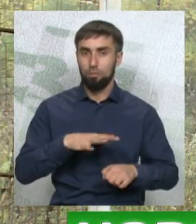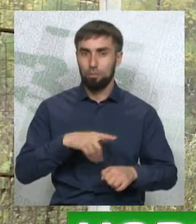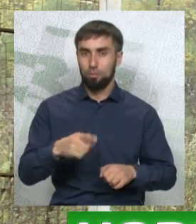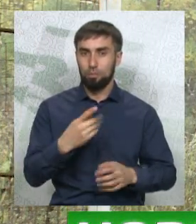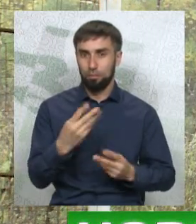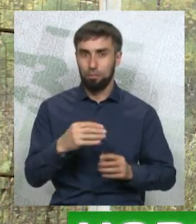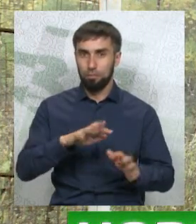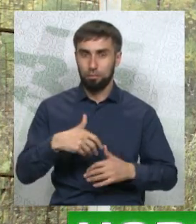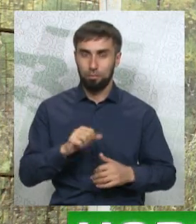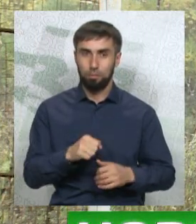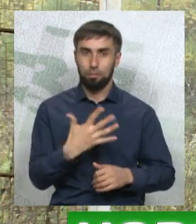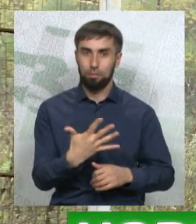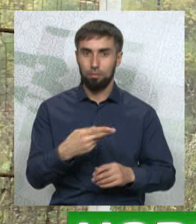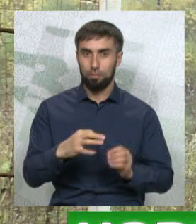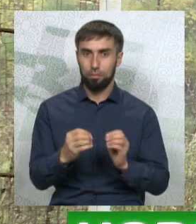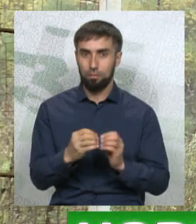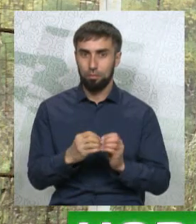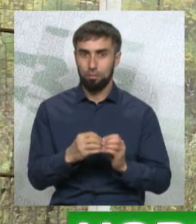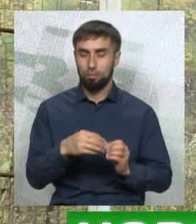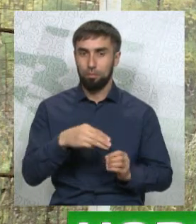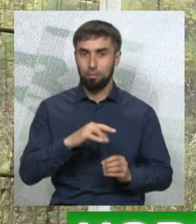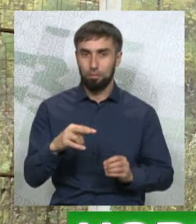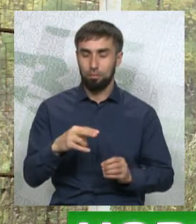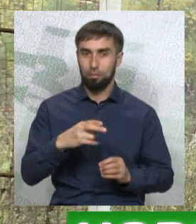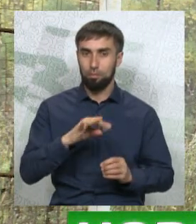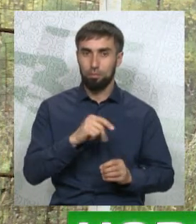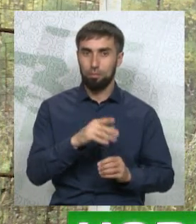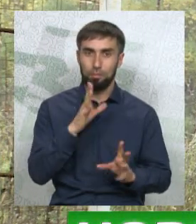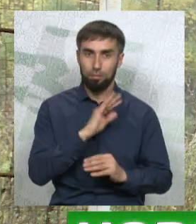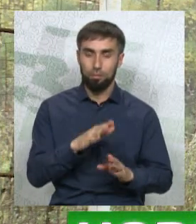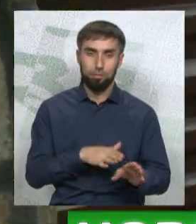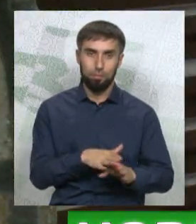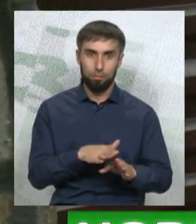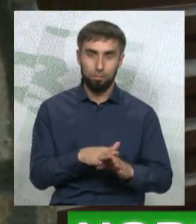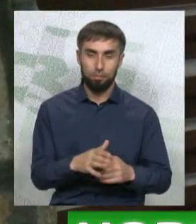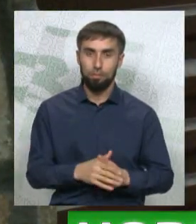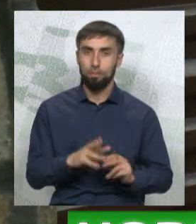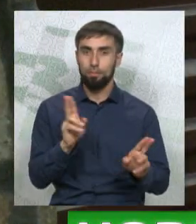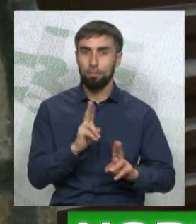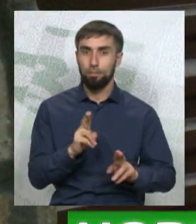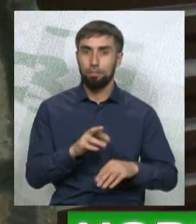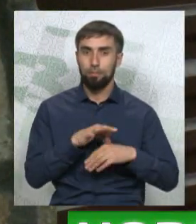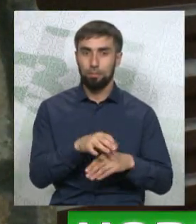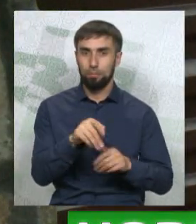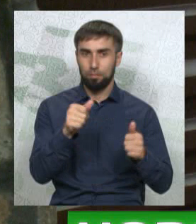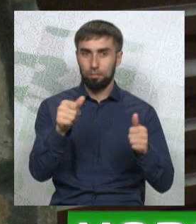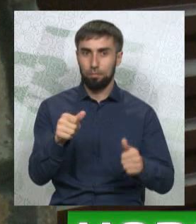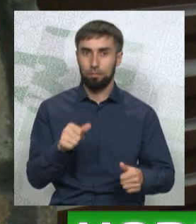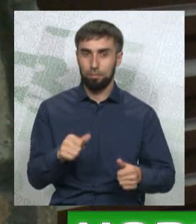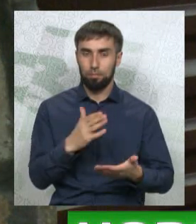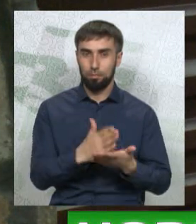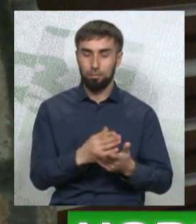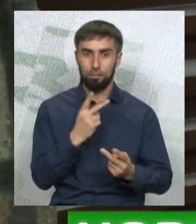порядках от 5 до 10 тысяч литров воды то есть бочка не успевает наполняться правила поведения вывесили на больших